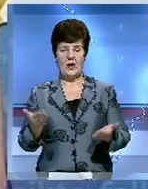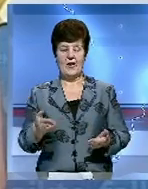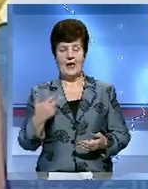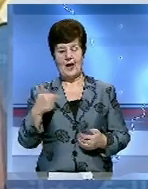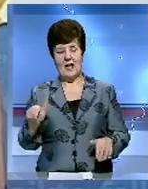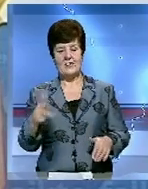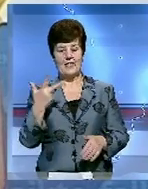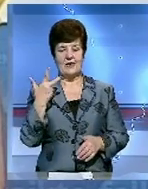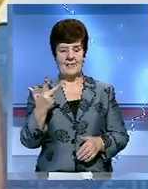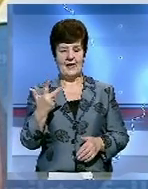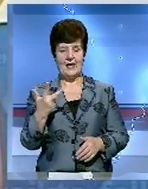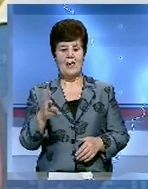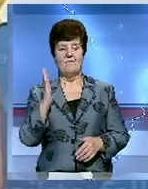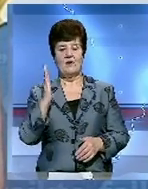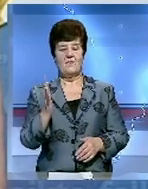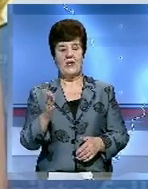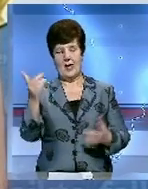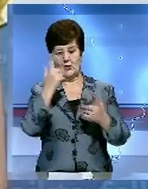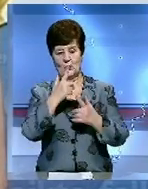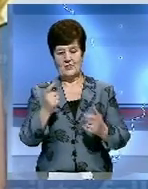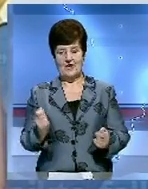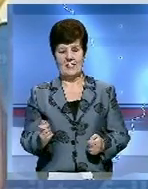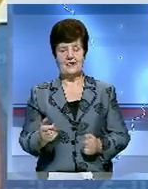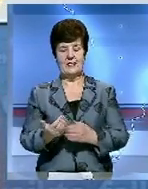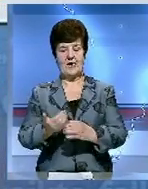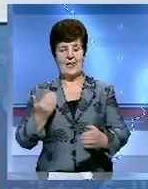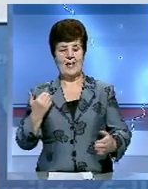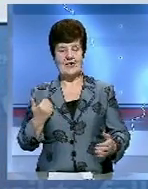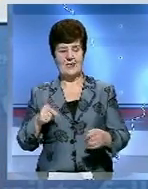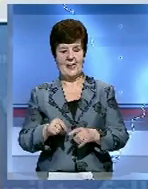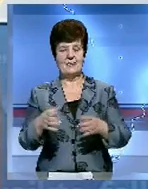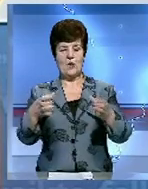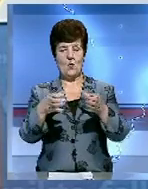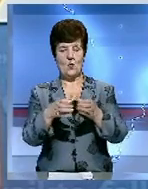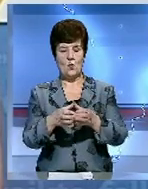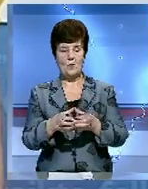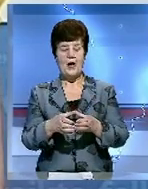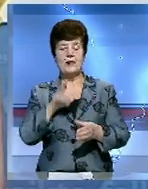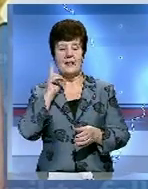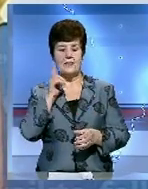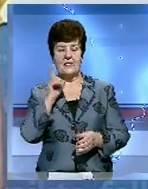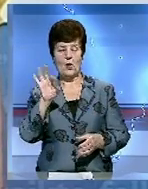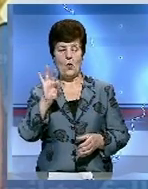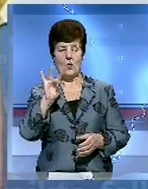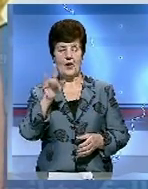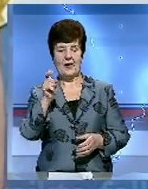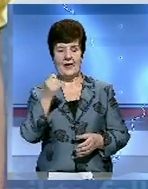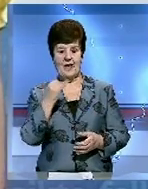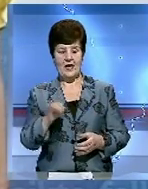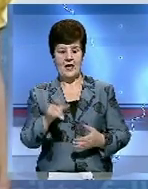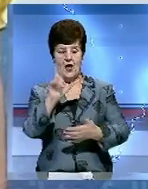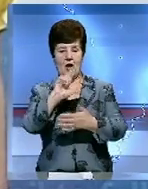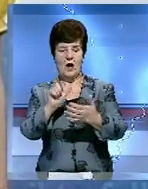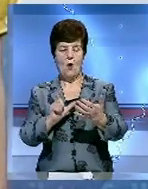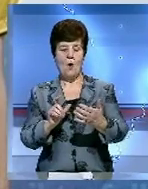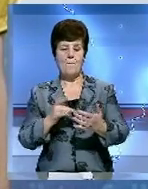care va fi la fel anunțate, dar înainte de asta, un grup de tineri din Orhei va prezenta o piesă de teatrul